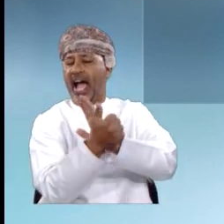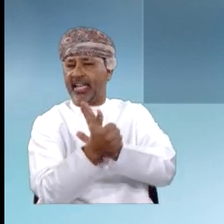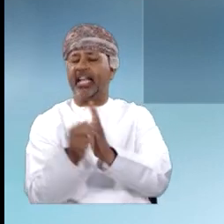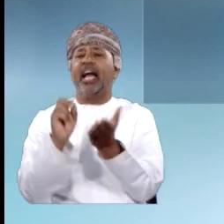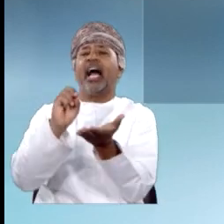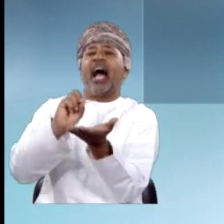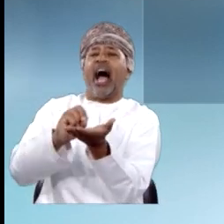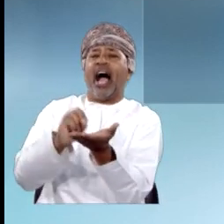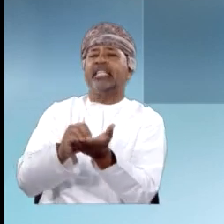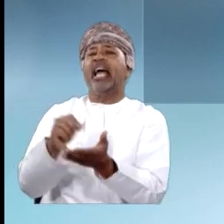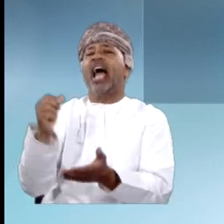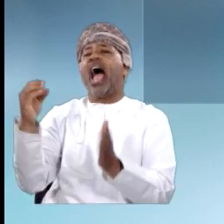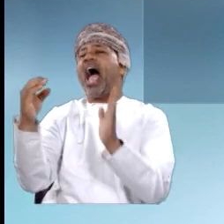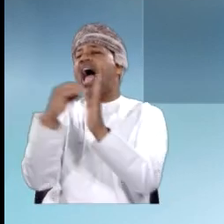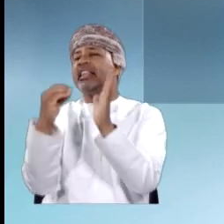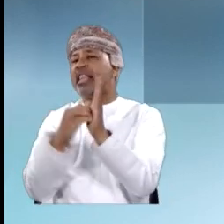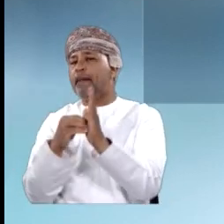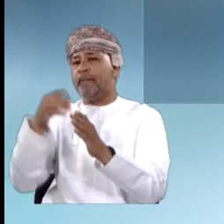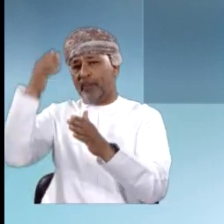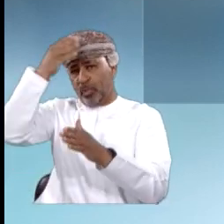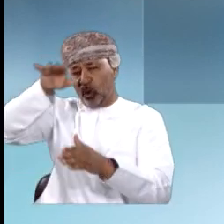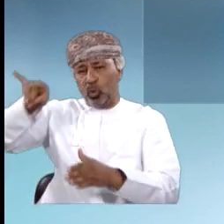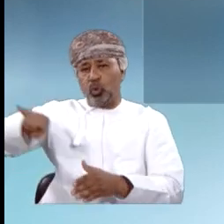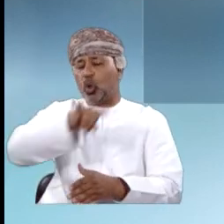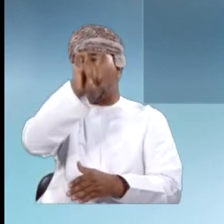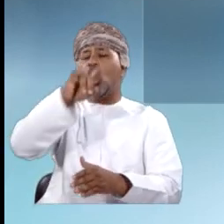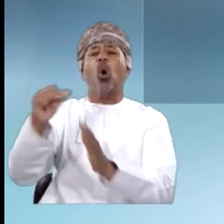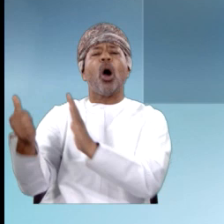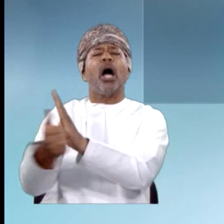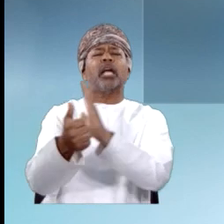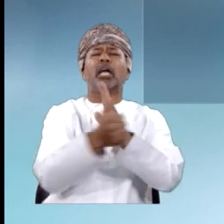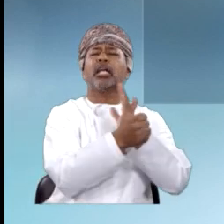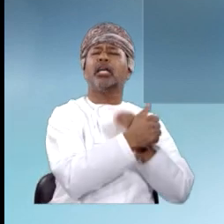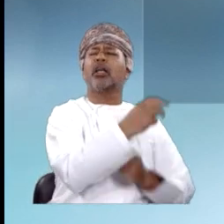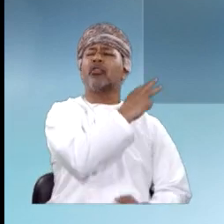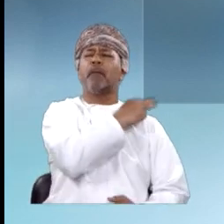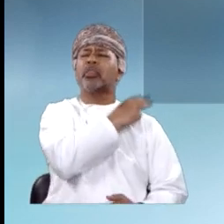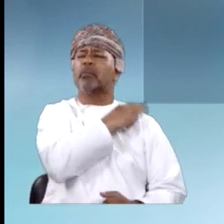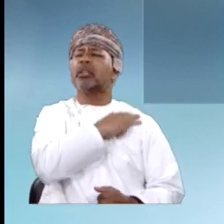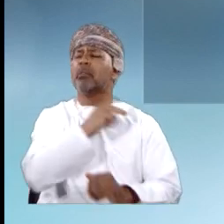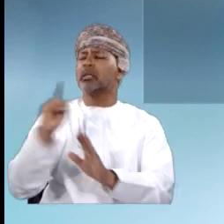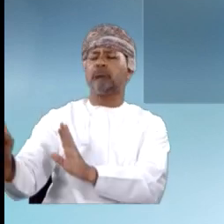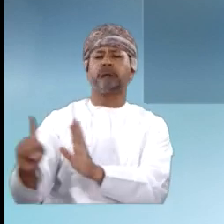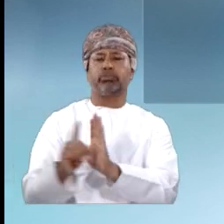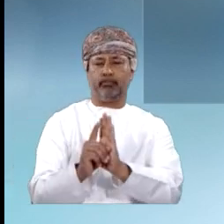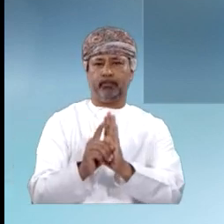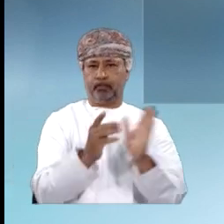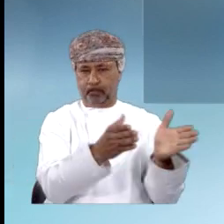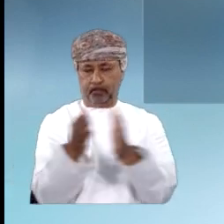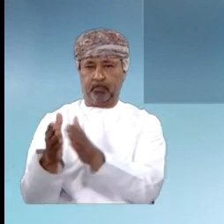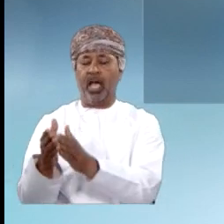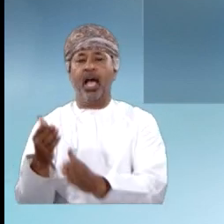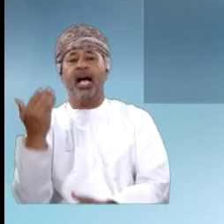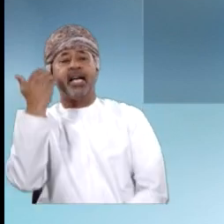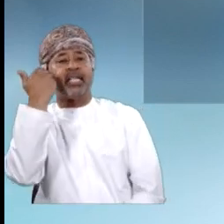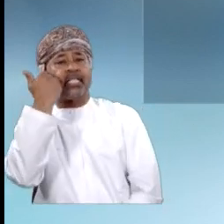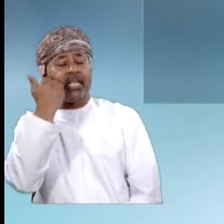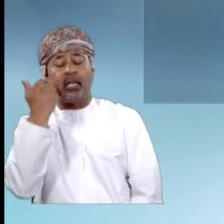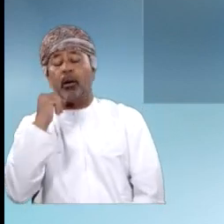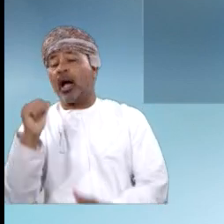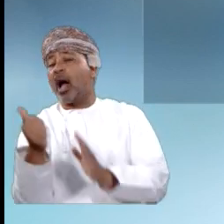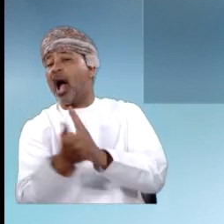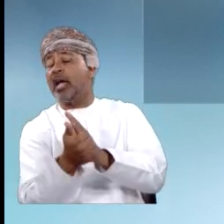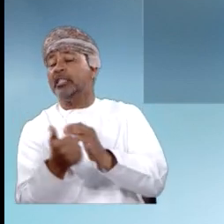قائدة ادم الجويه وقاده الاجنحه والاسراب هذا وقد تفضل جلاله القائد